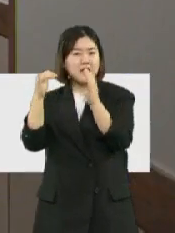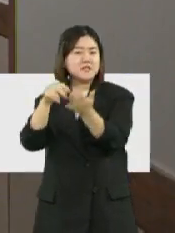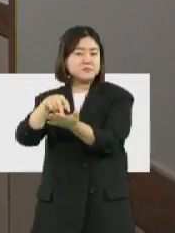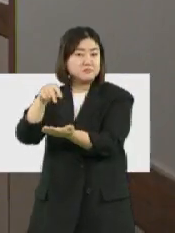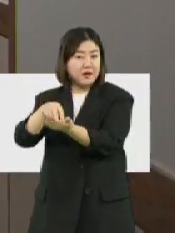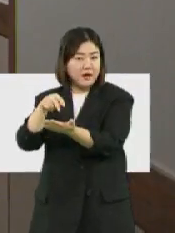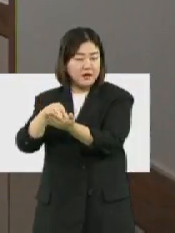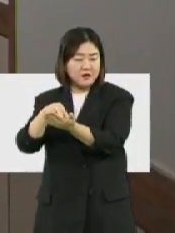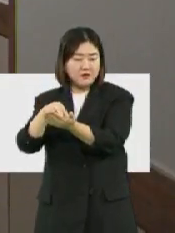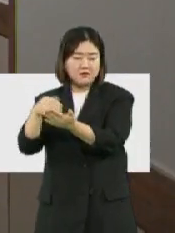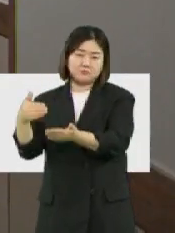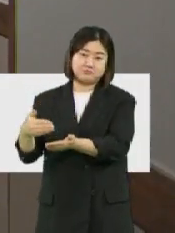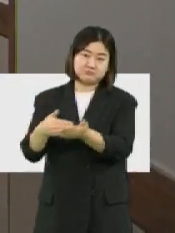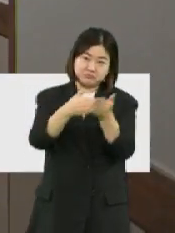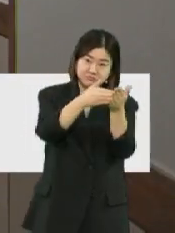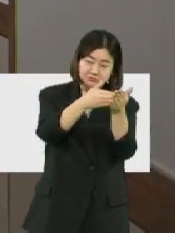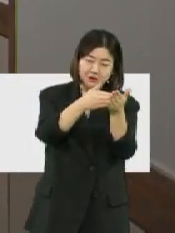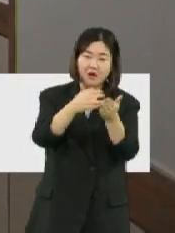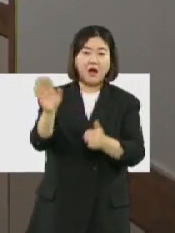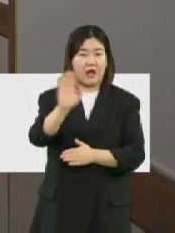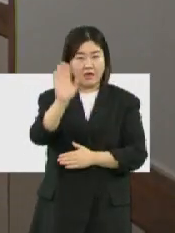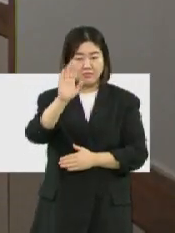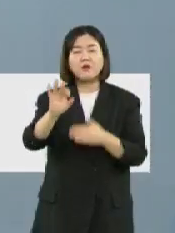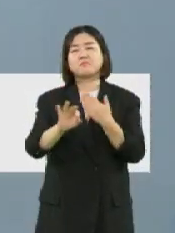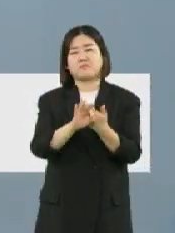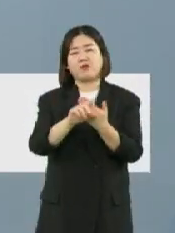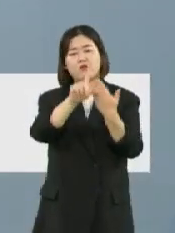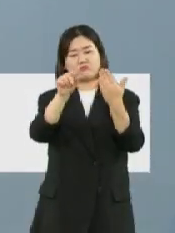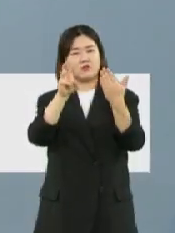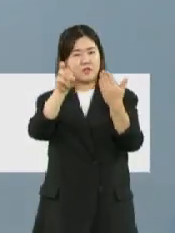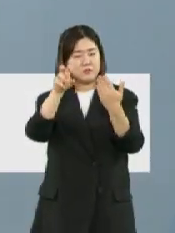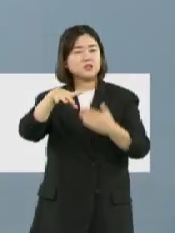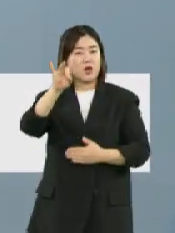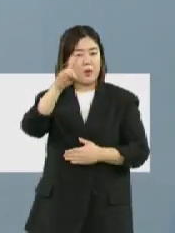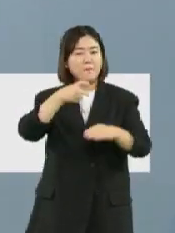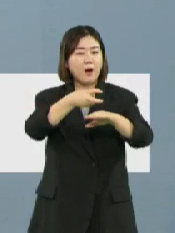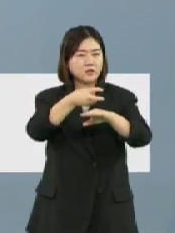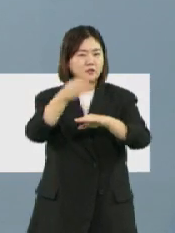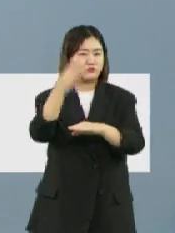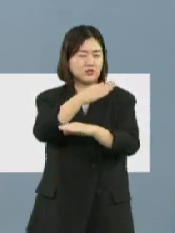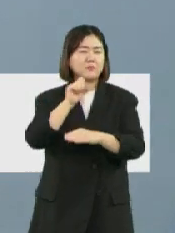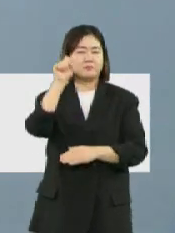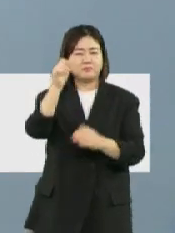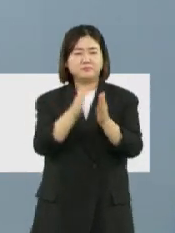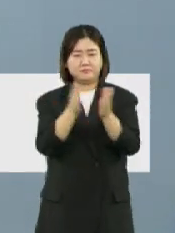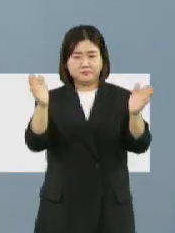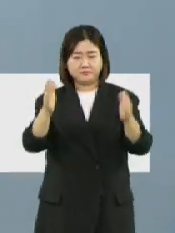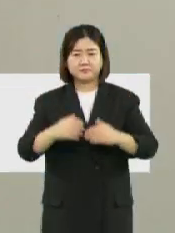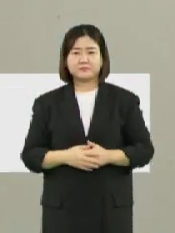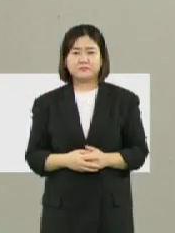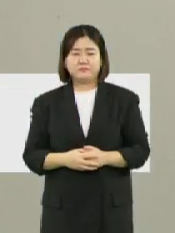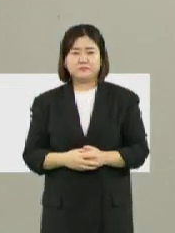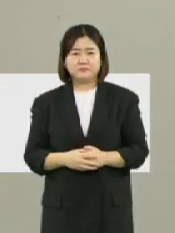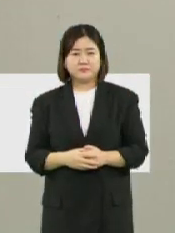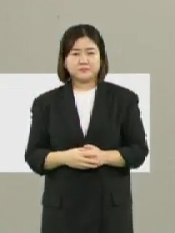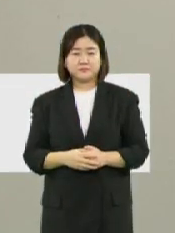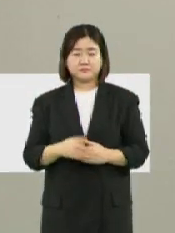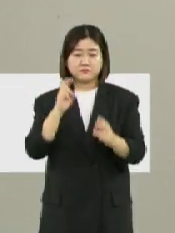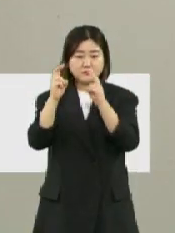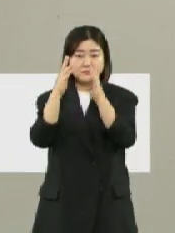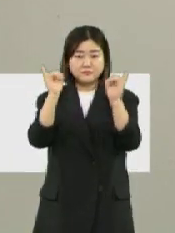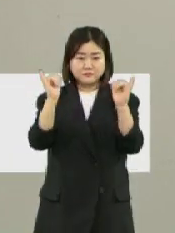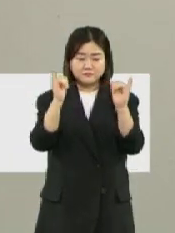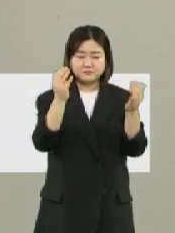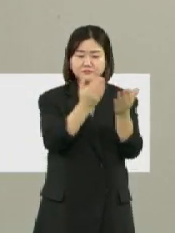대전 운송사업 조합에서 대안을 제시하지 않으면 30일 첫 차부터 총파업에 들어가기로 했습니다 노사